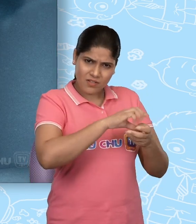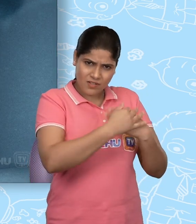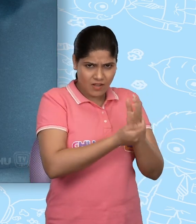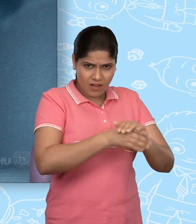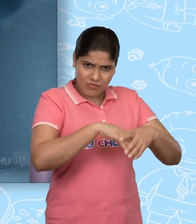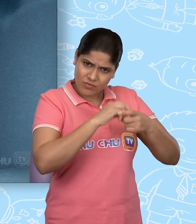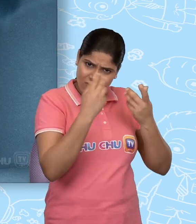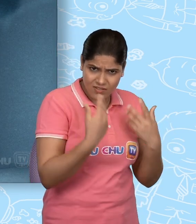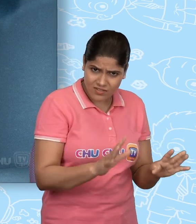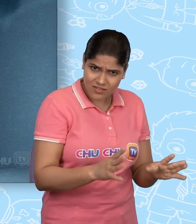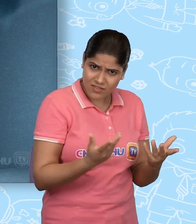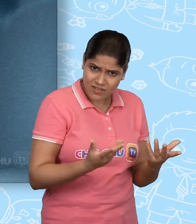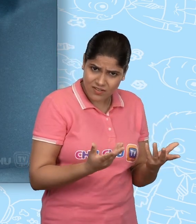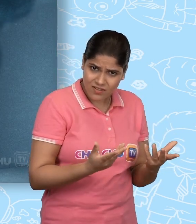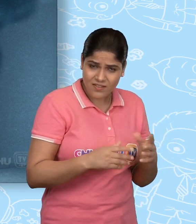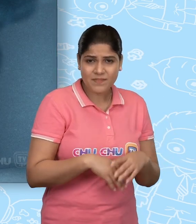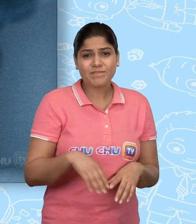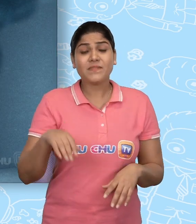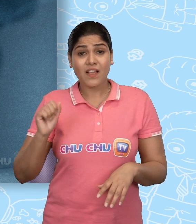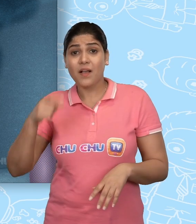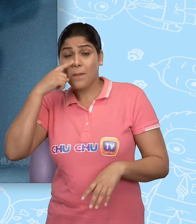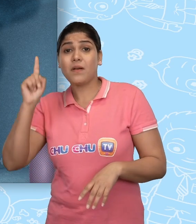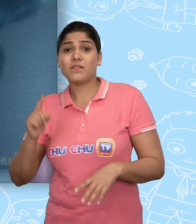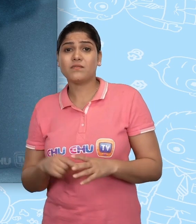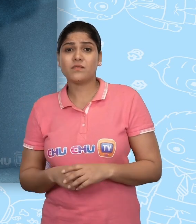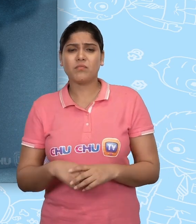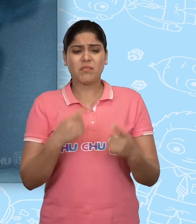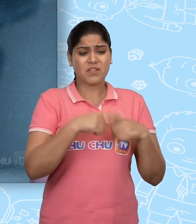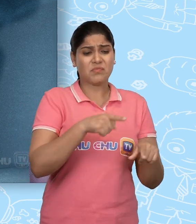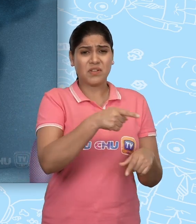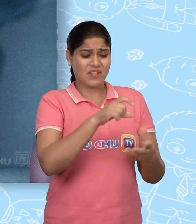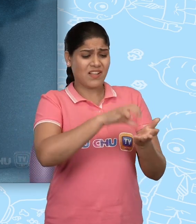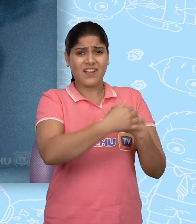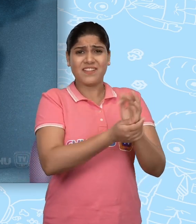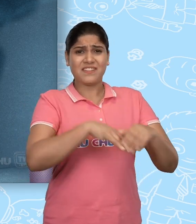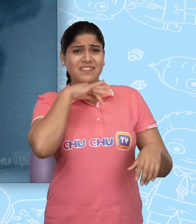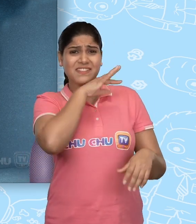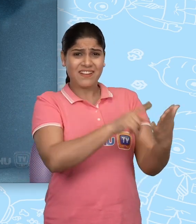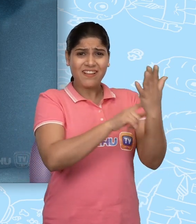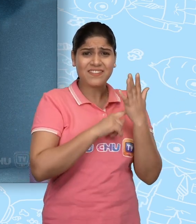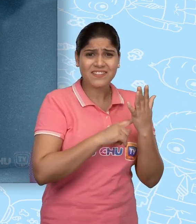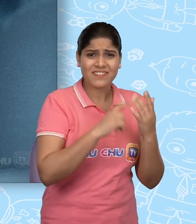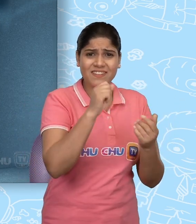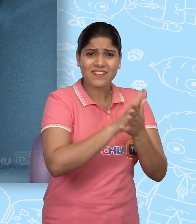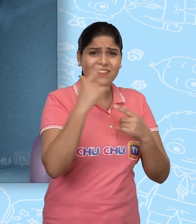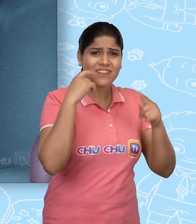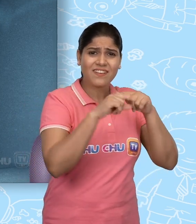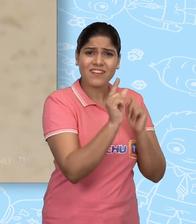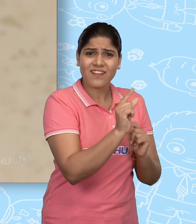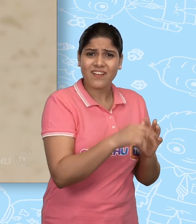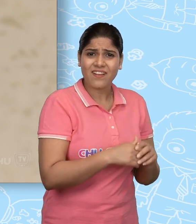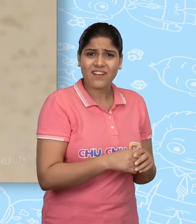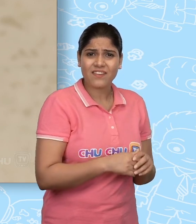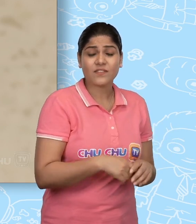क्या तुमने अपने हाथ धो लिए हैं चीकू? हाँ मॉम। पर मुझे तुम्हारे हाथ अभी भी गंदे दिख रहे हैं